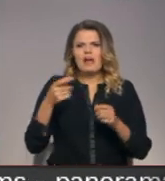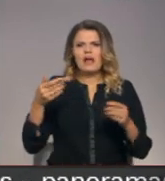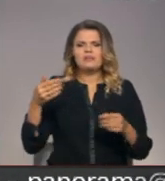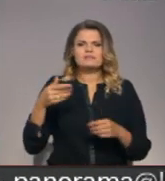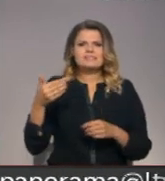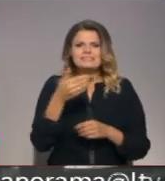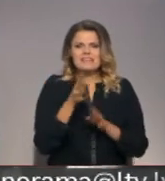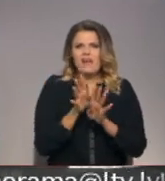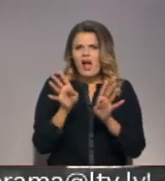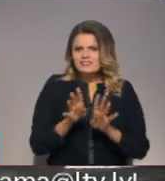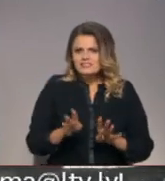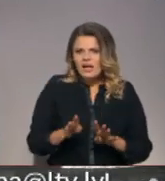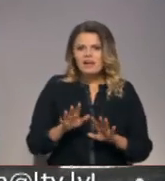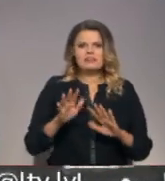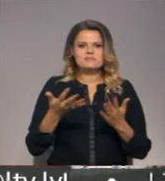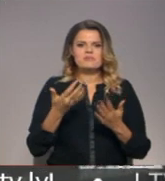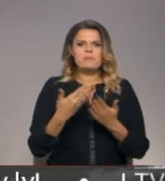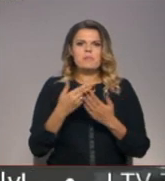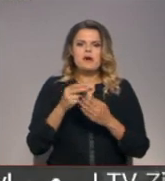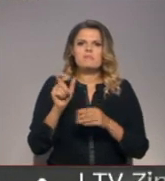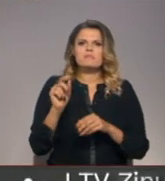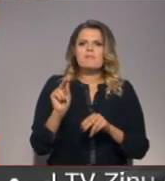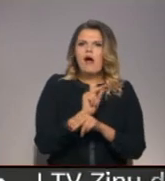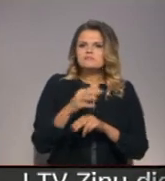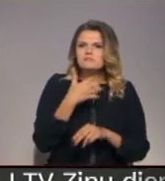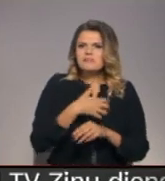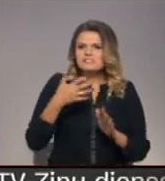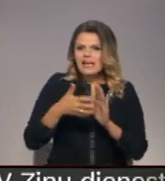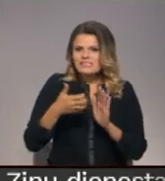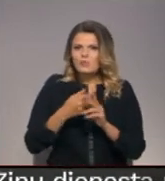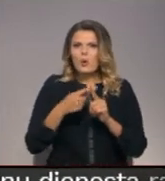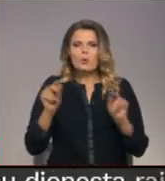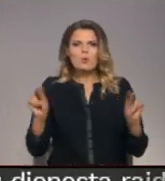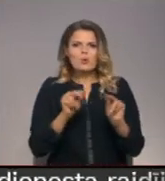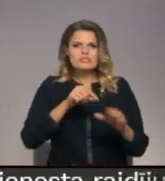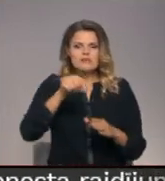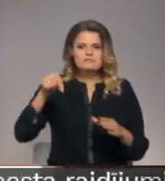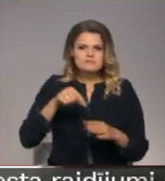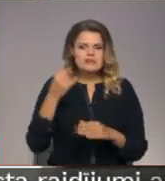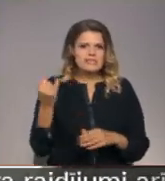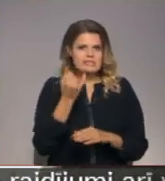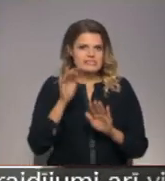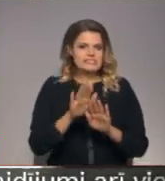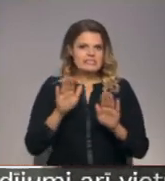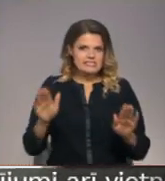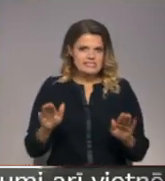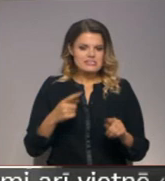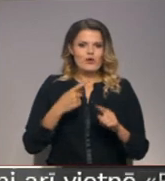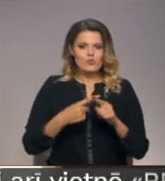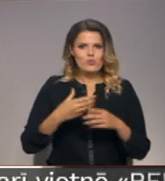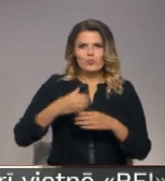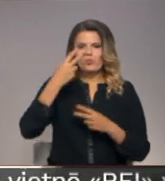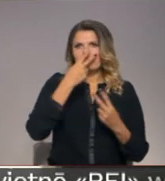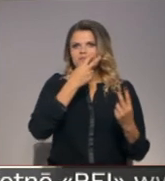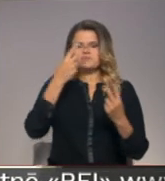nozaru vajadzībās pēc adatām, piemēram, ārstniecībā vai mūzikā. Tā ir interaktīva ekspozīcija un aicina uz Kuldīgas vecpilsētas